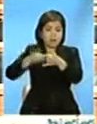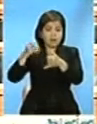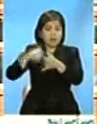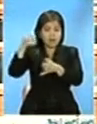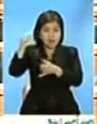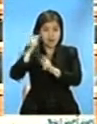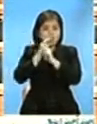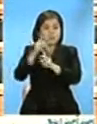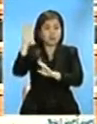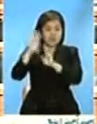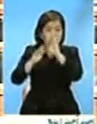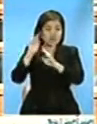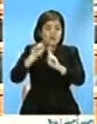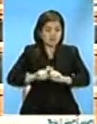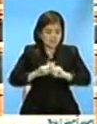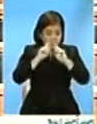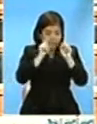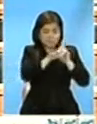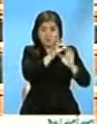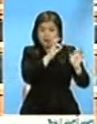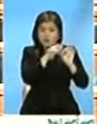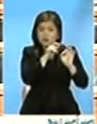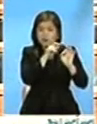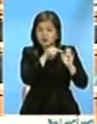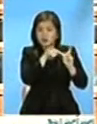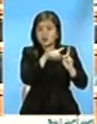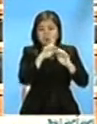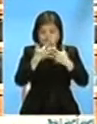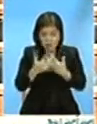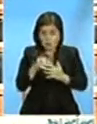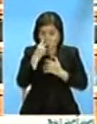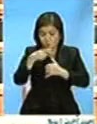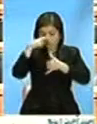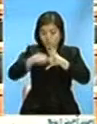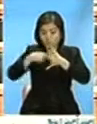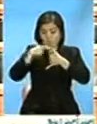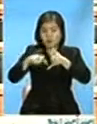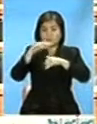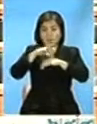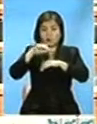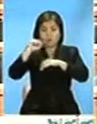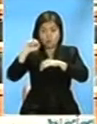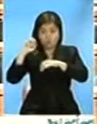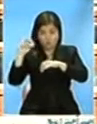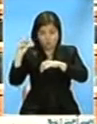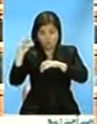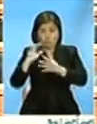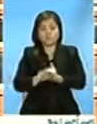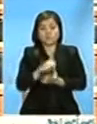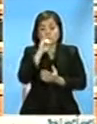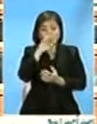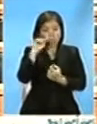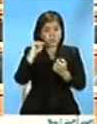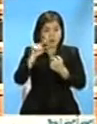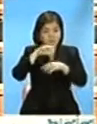สุดแต่ในข้อที่ว่าคุณสมบัติผมคิดว่าในเมื่อระวางน้ำหนักไว้ว่าให้ส